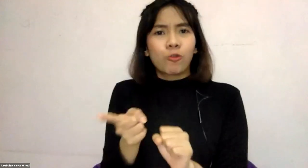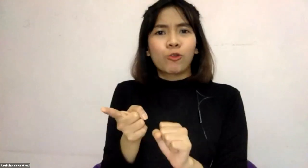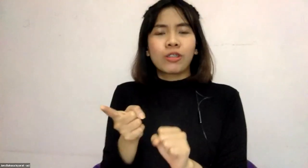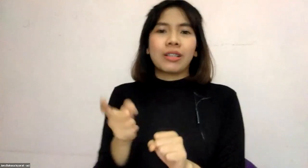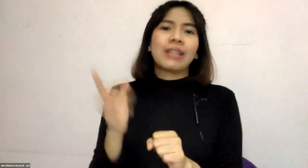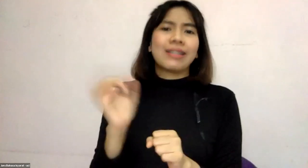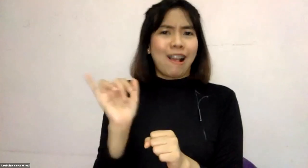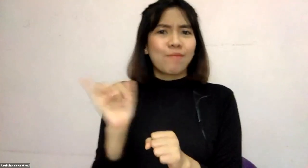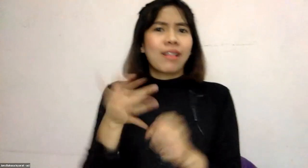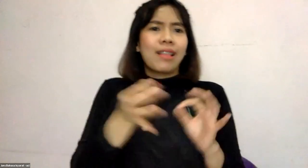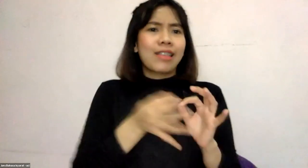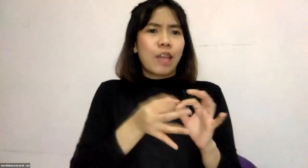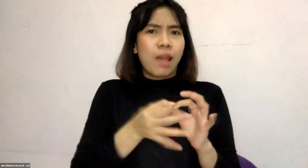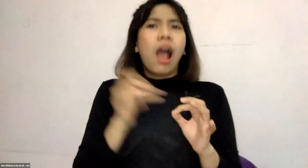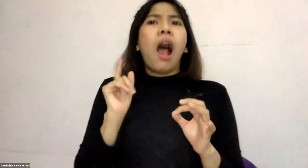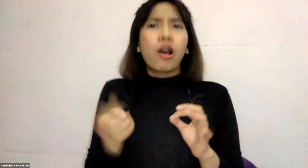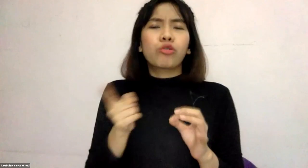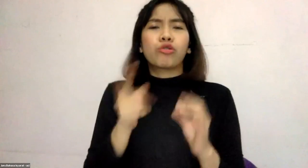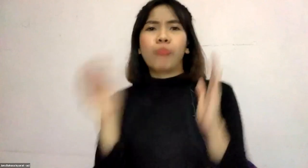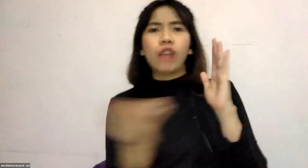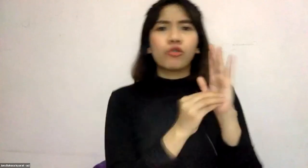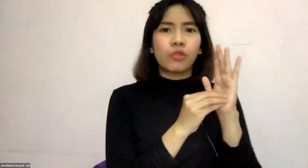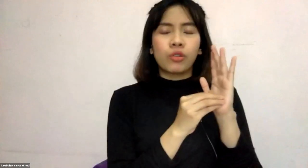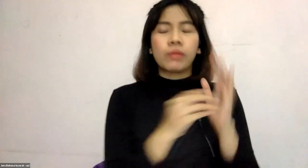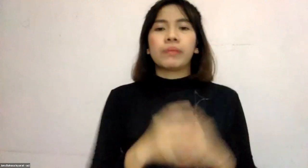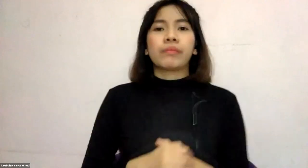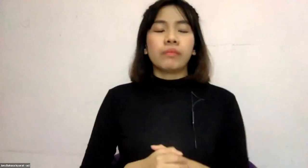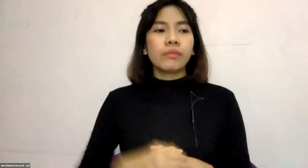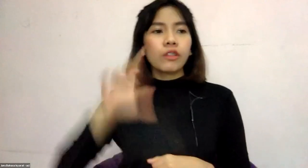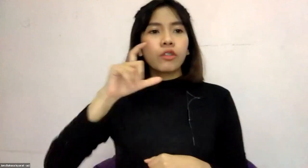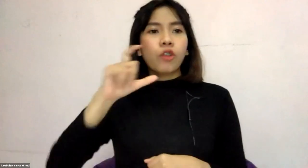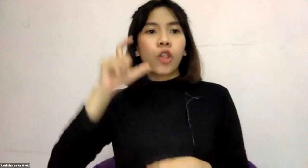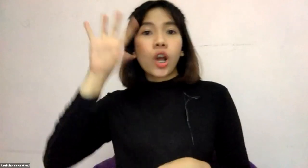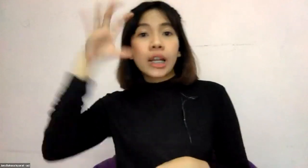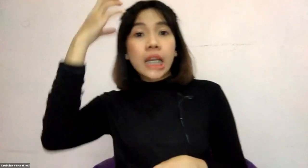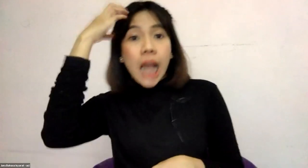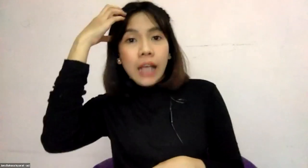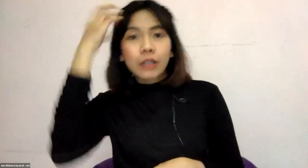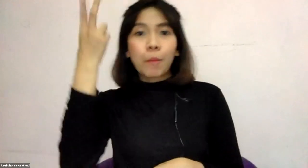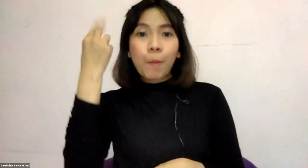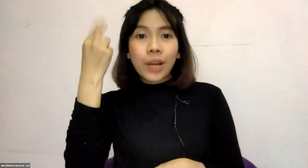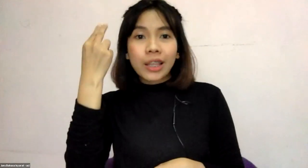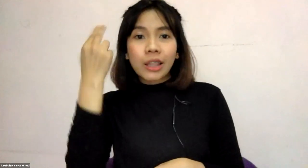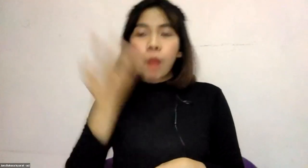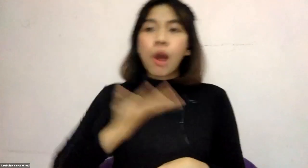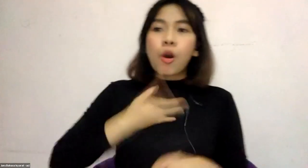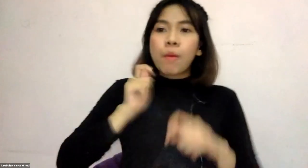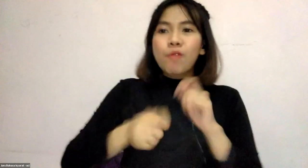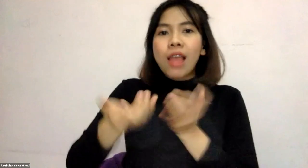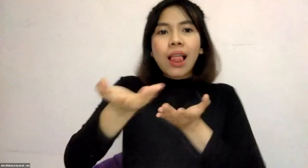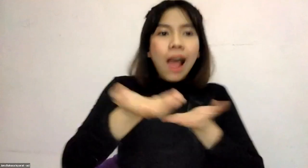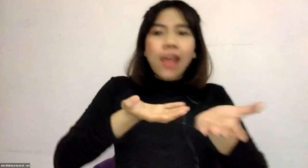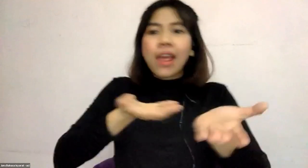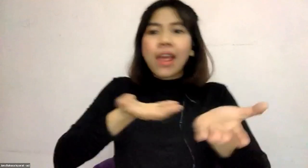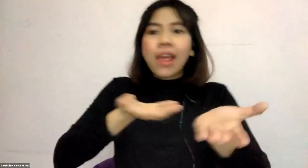Tunggu saja nanti kaitanya dengan GPI Bagaimana kinerja itu bisa memberi layanan publik yang kru disabilitas manakala CPU tidak